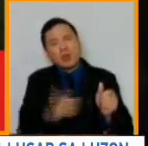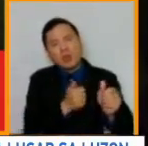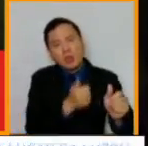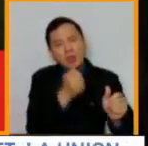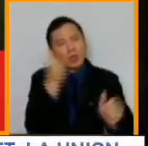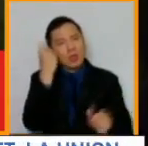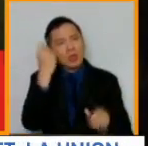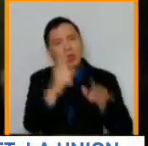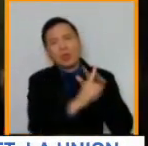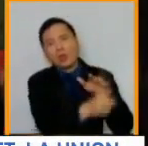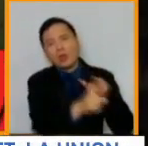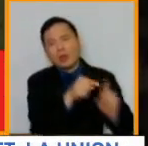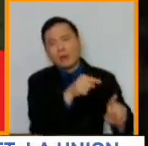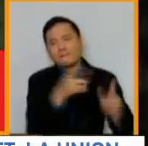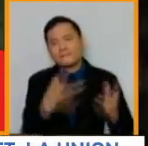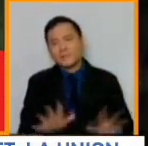ngayon,